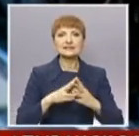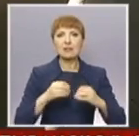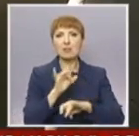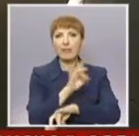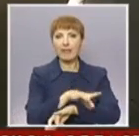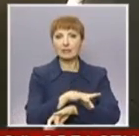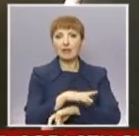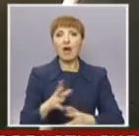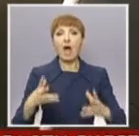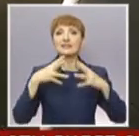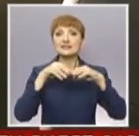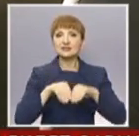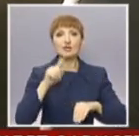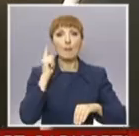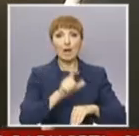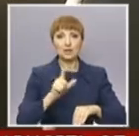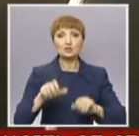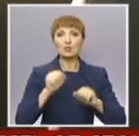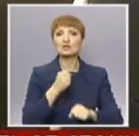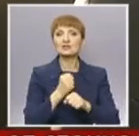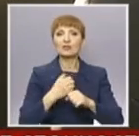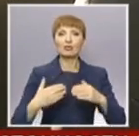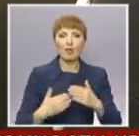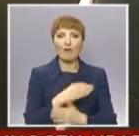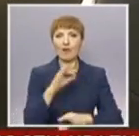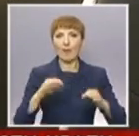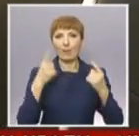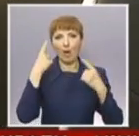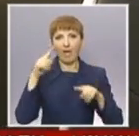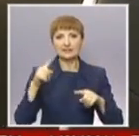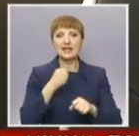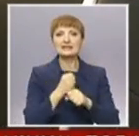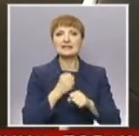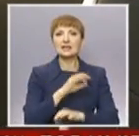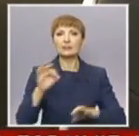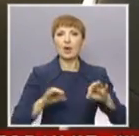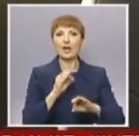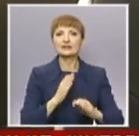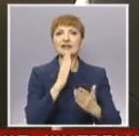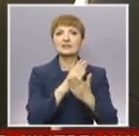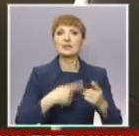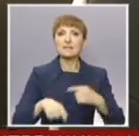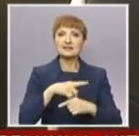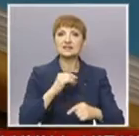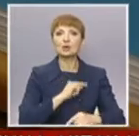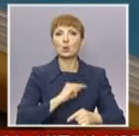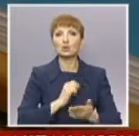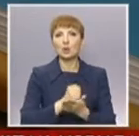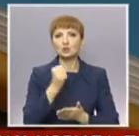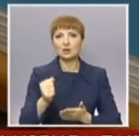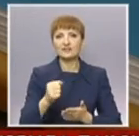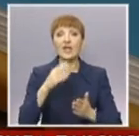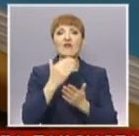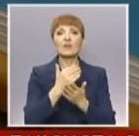семей. Объединившись, молодежь может делать новые инновационные проекты, делать проекты, нацеленные на бизнес и на трудоустройство. В